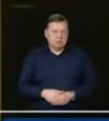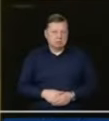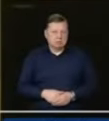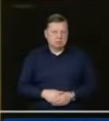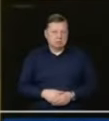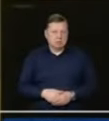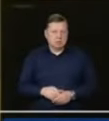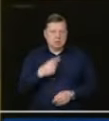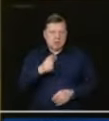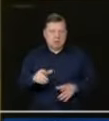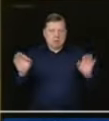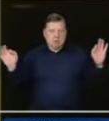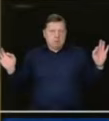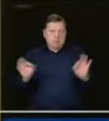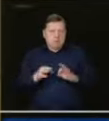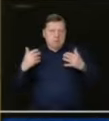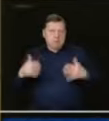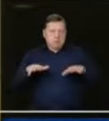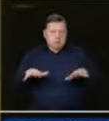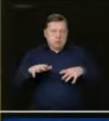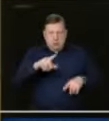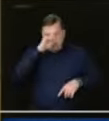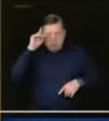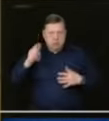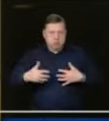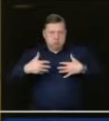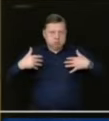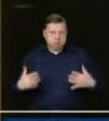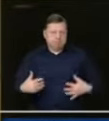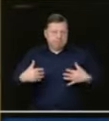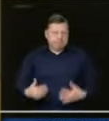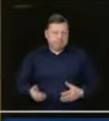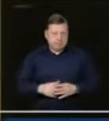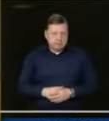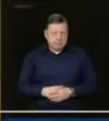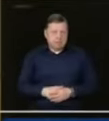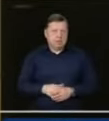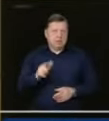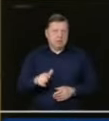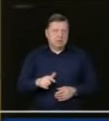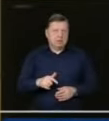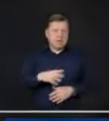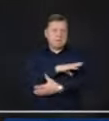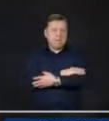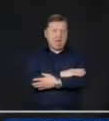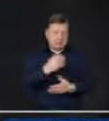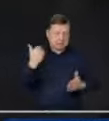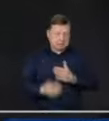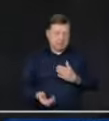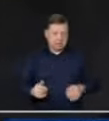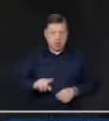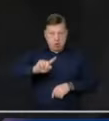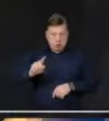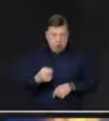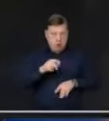dosyć zatrważające. Bardzo dużo osób nabiera tkanki tłuszczowe, jednocześnie tracąc tkankę mięśniową. Godziny przed komputerem